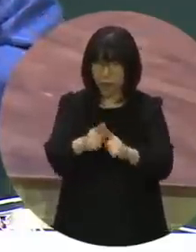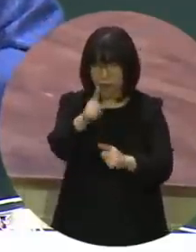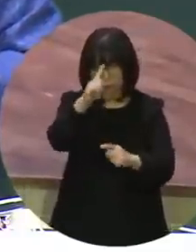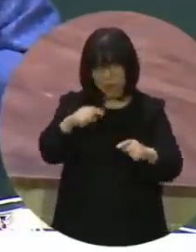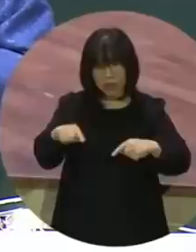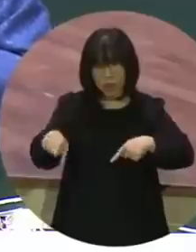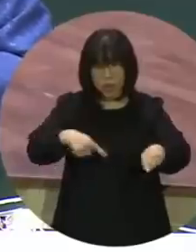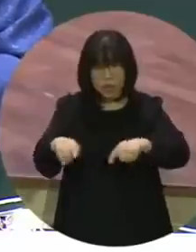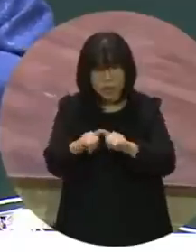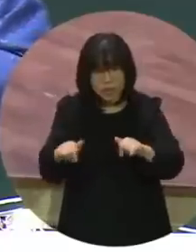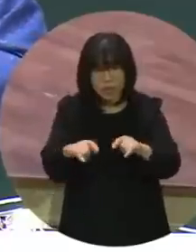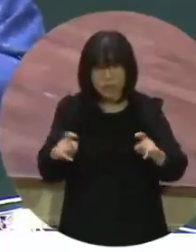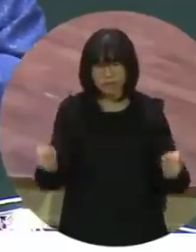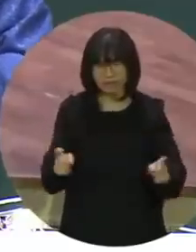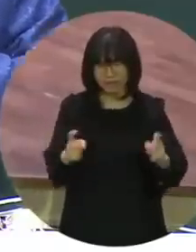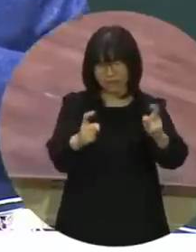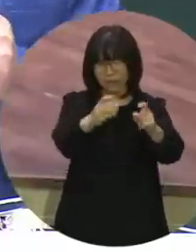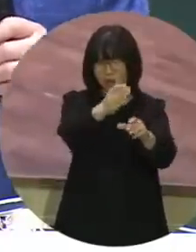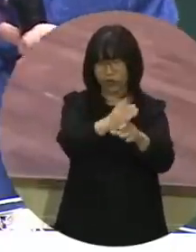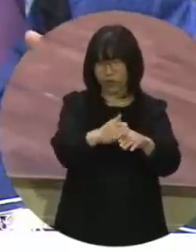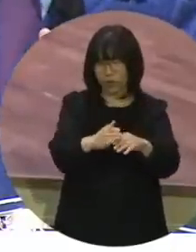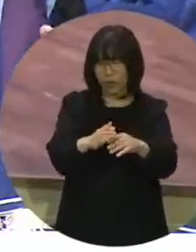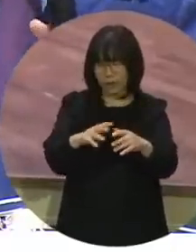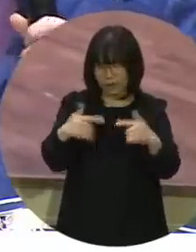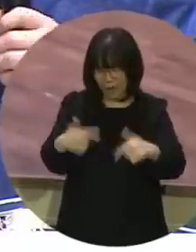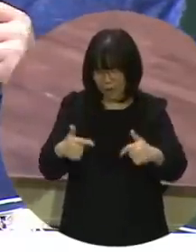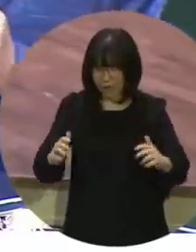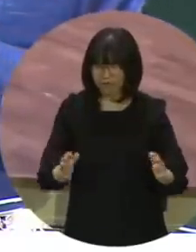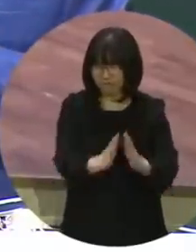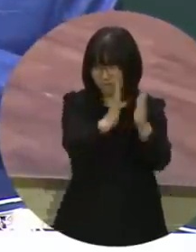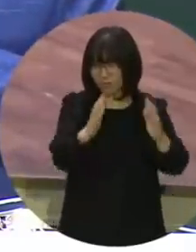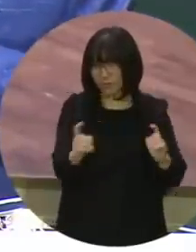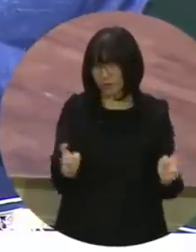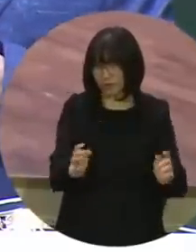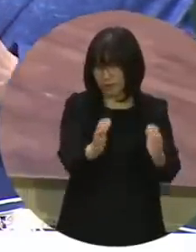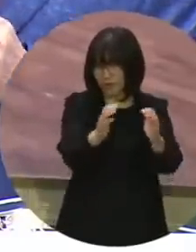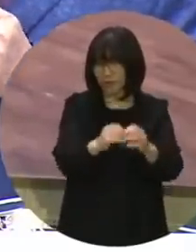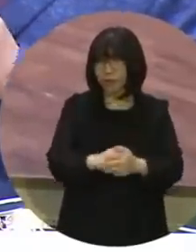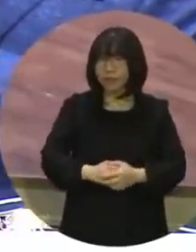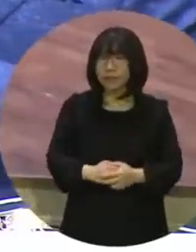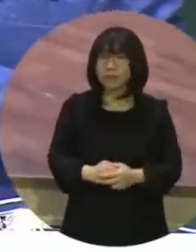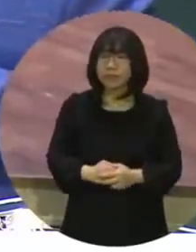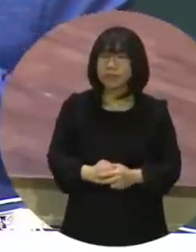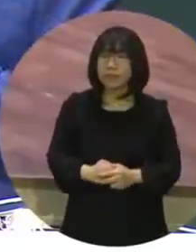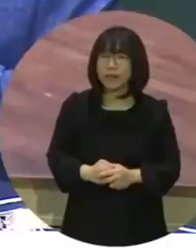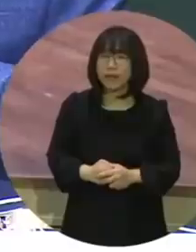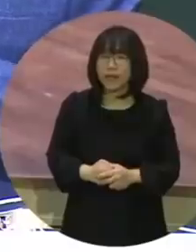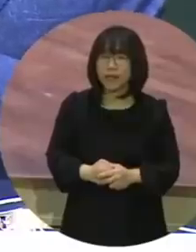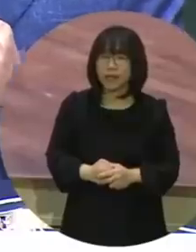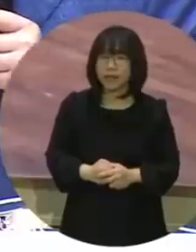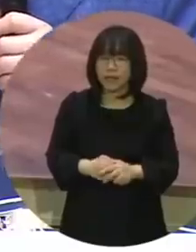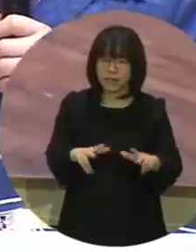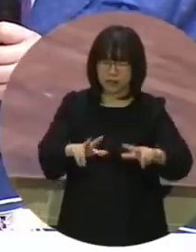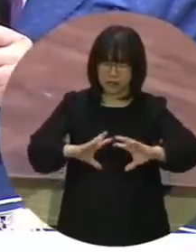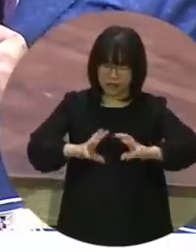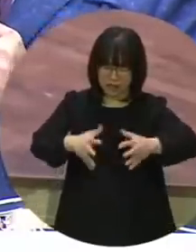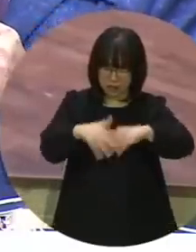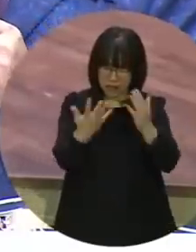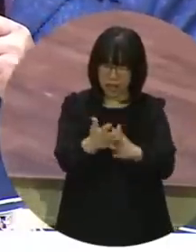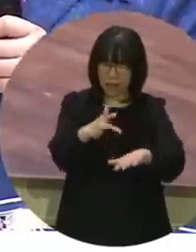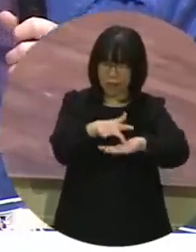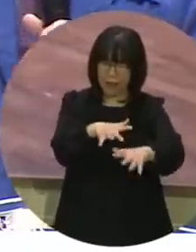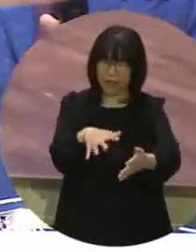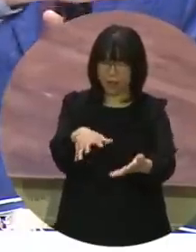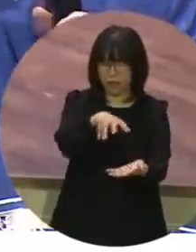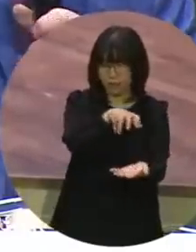날려. 다 마귀 시킨대로 하는 거예요, 지금. 이 세상 왕은 마귀예요. 그래서 정치 경제 사회 문화 예술 다 잡고 있어요, 지금.